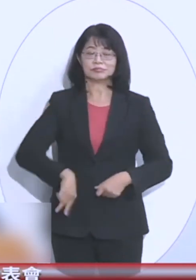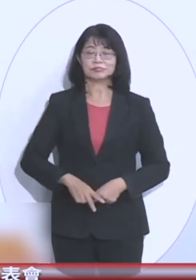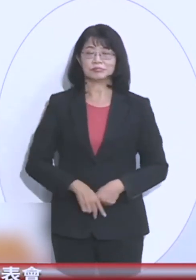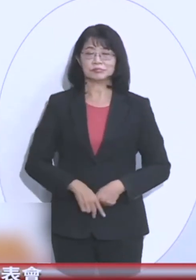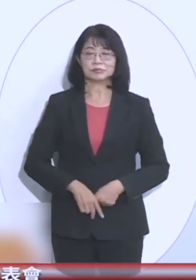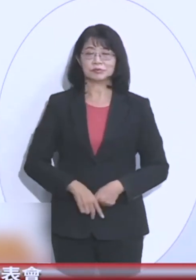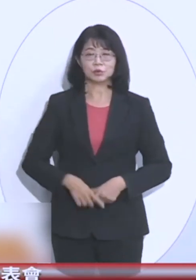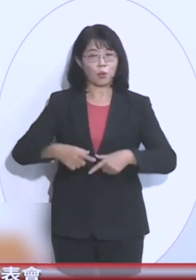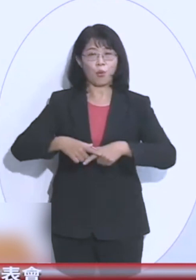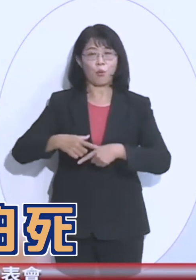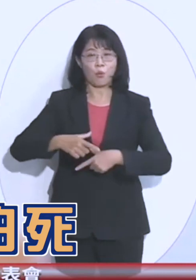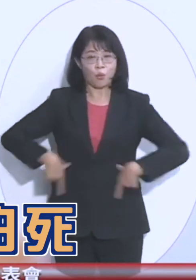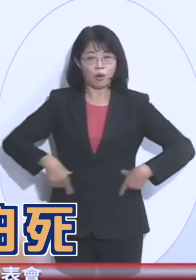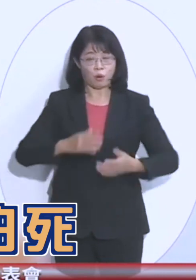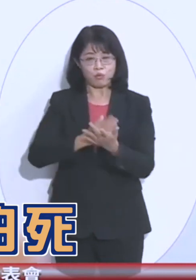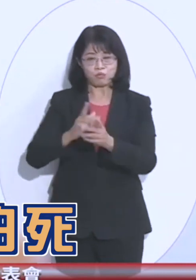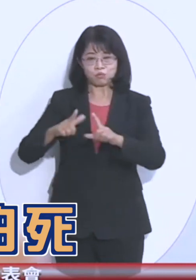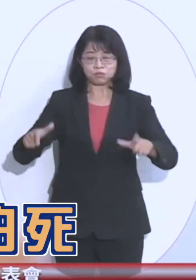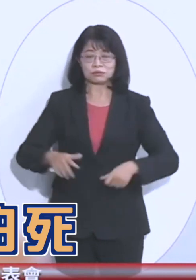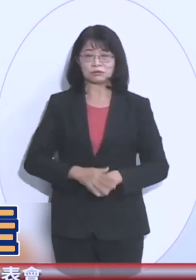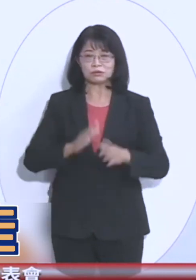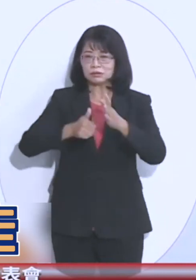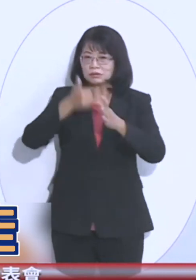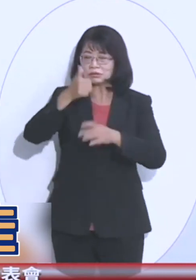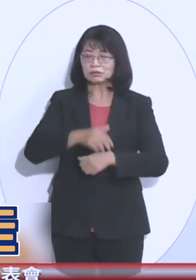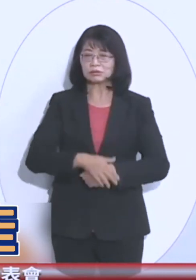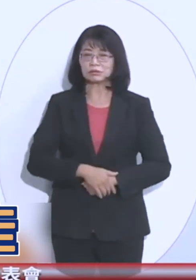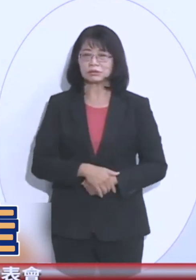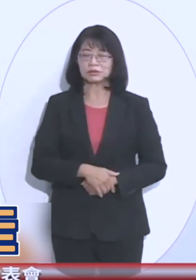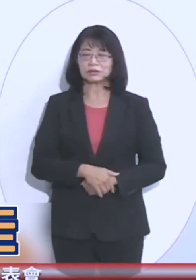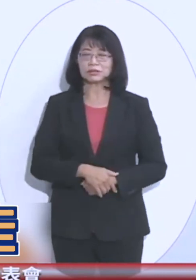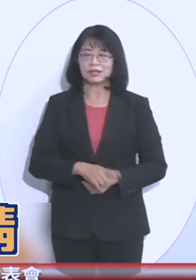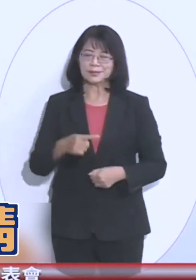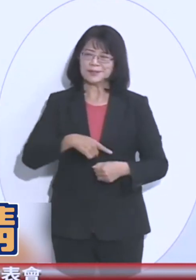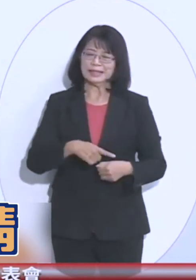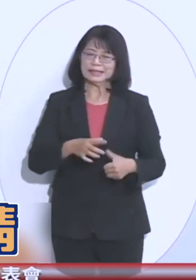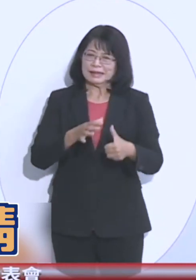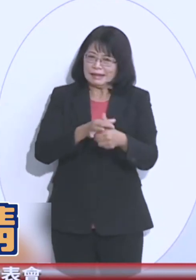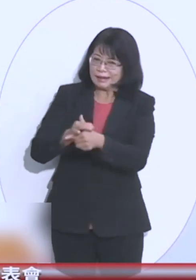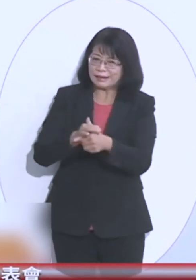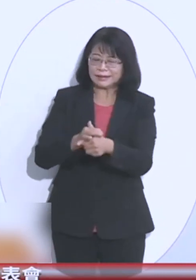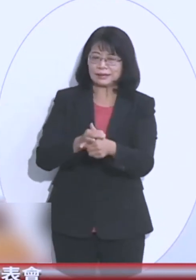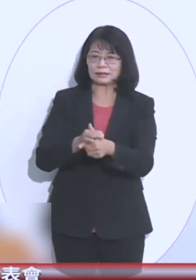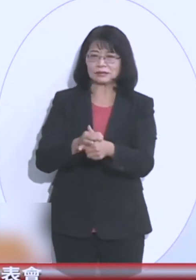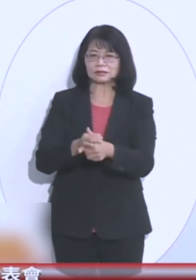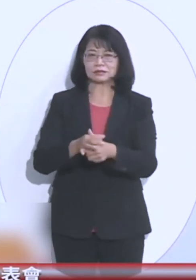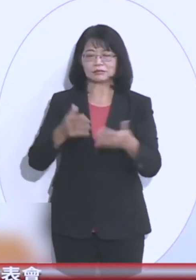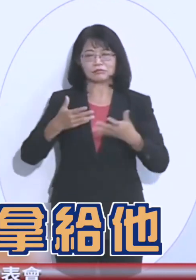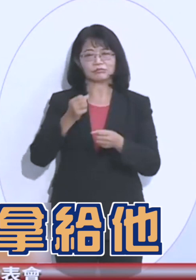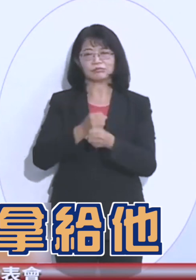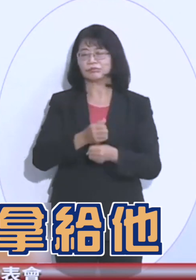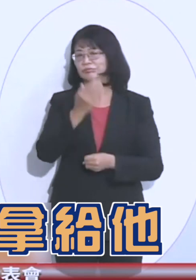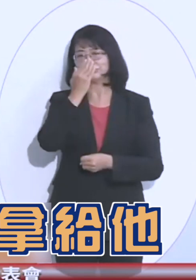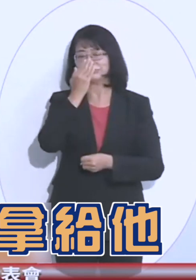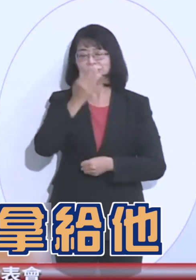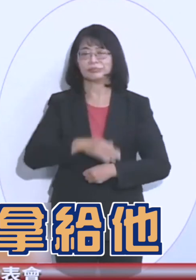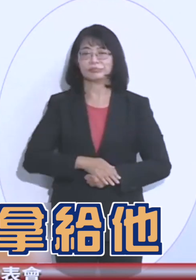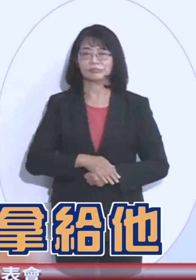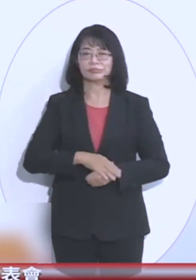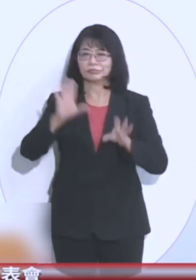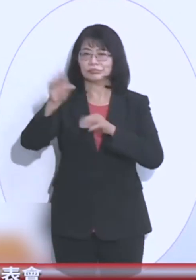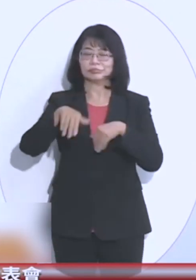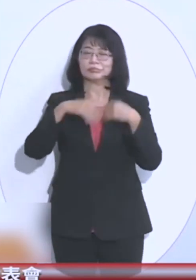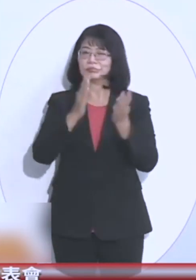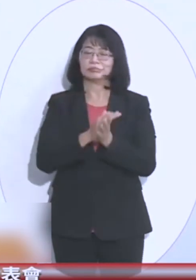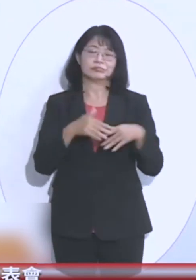识。一个市长担惊死，放惊飞，所以真侪代志伊唔敢做。伊的资料拢是人